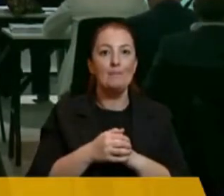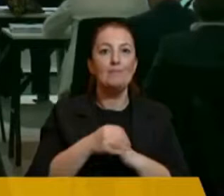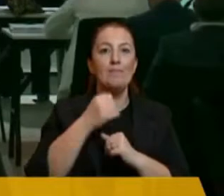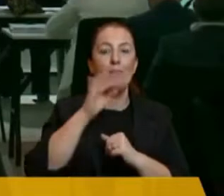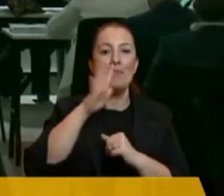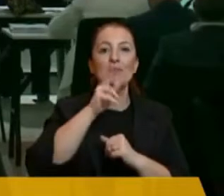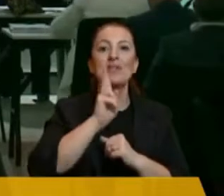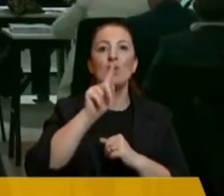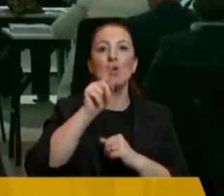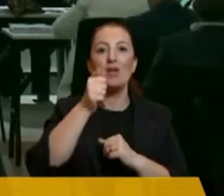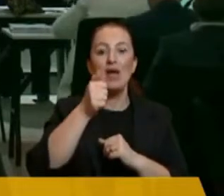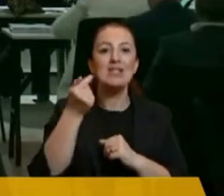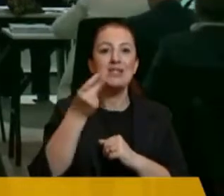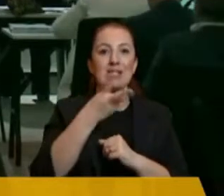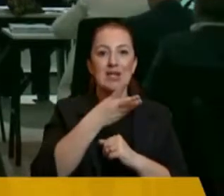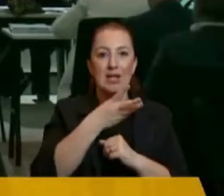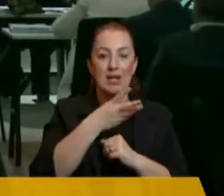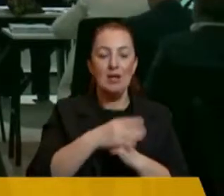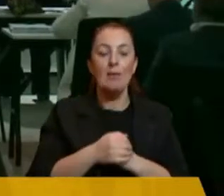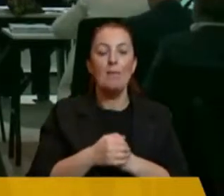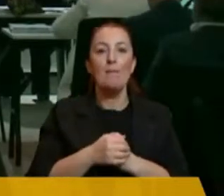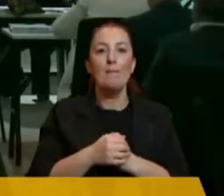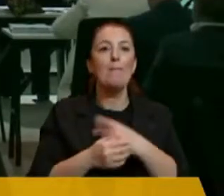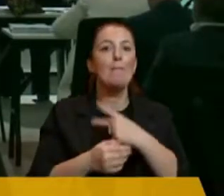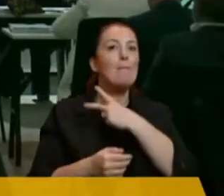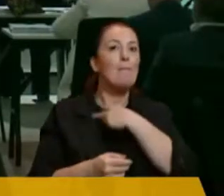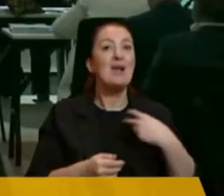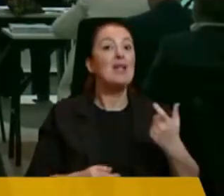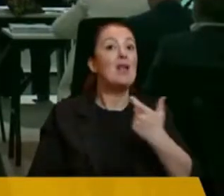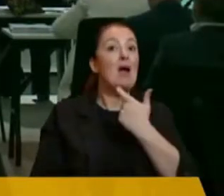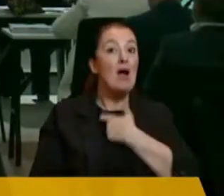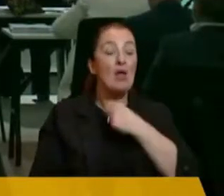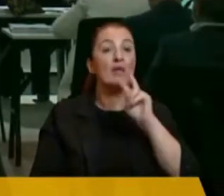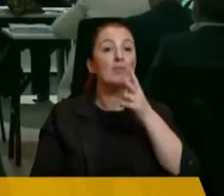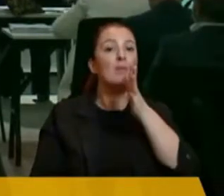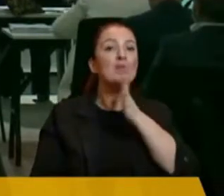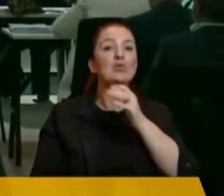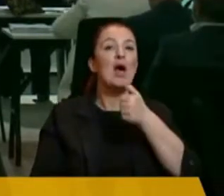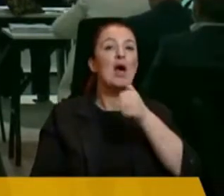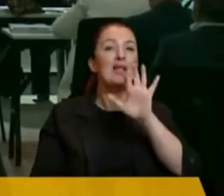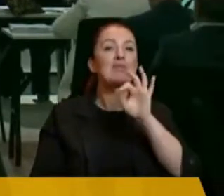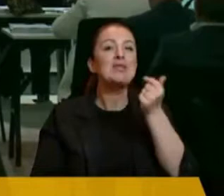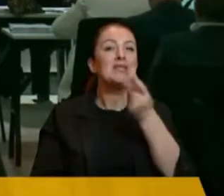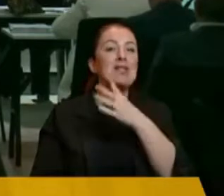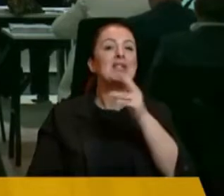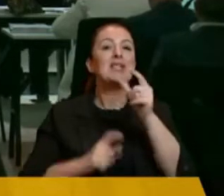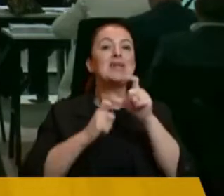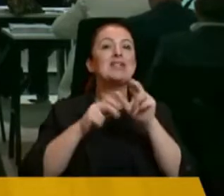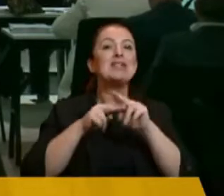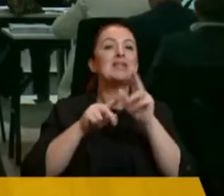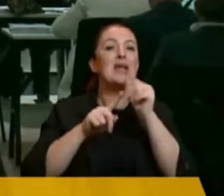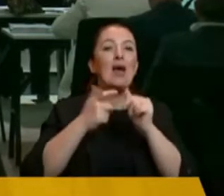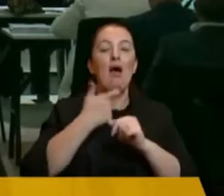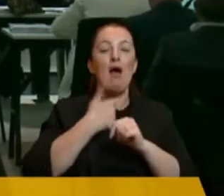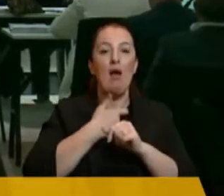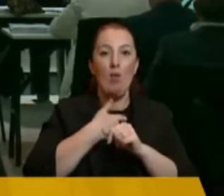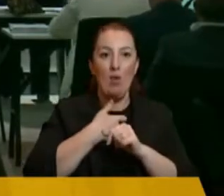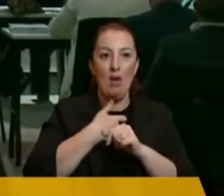5216 sayılı Belediye kanunu 2560 sayılı İSKİ kanunuyla